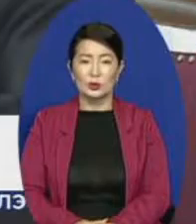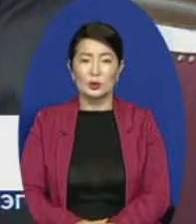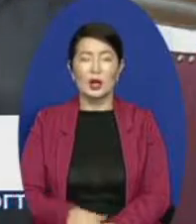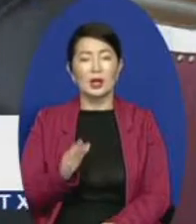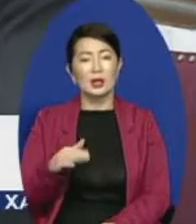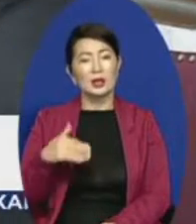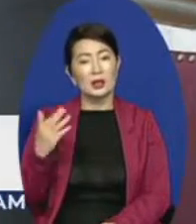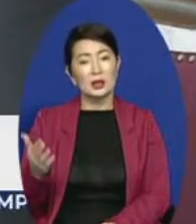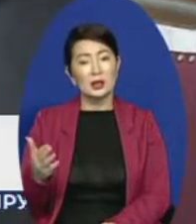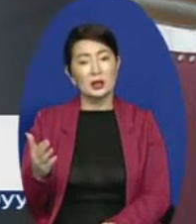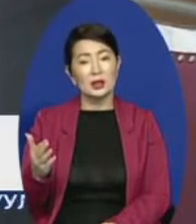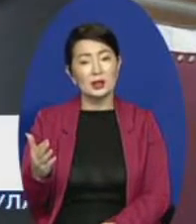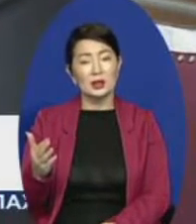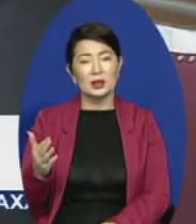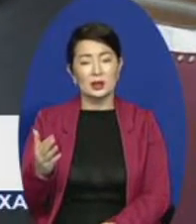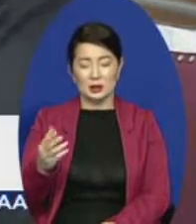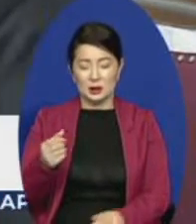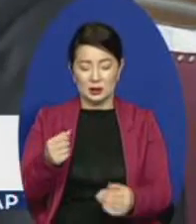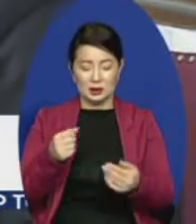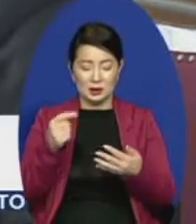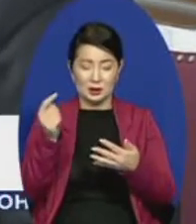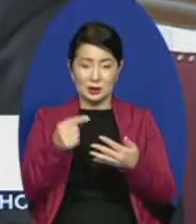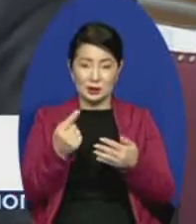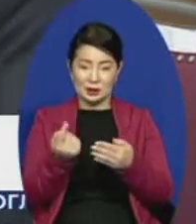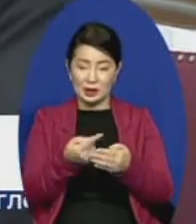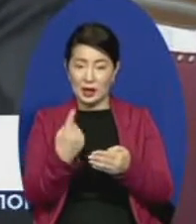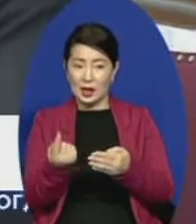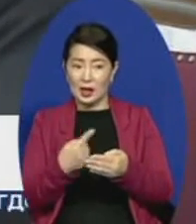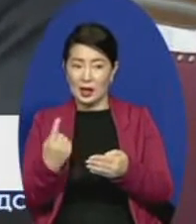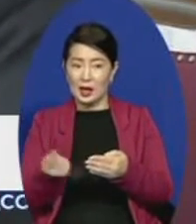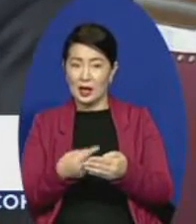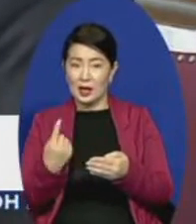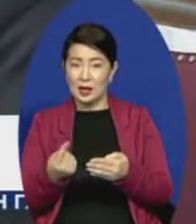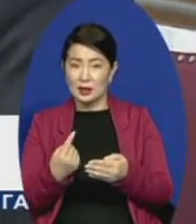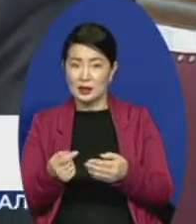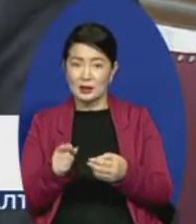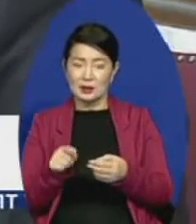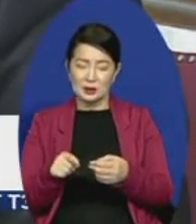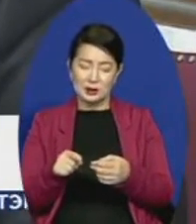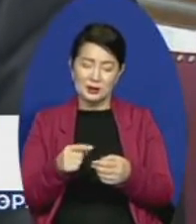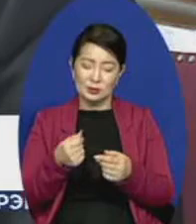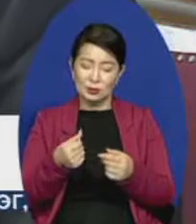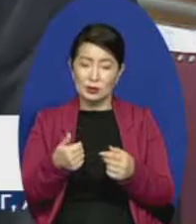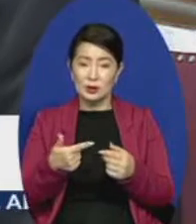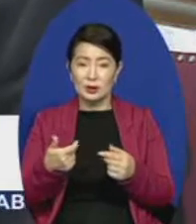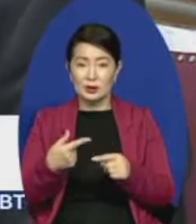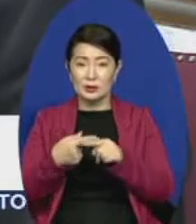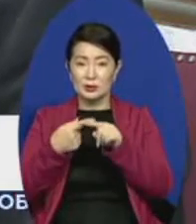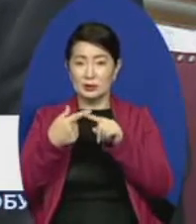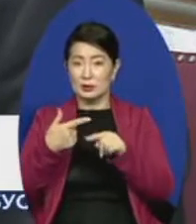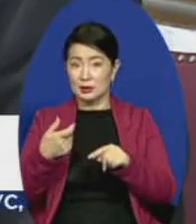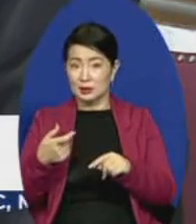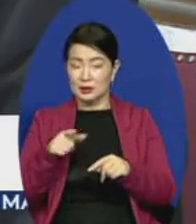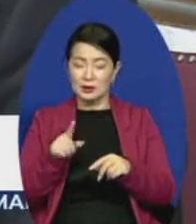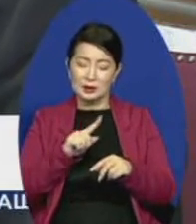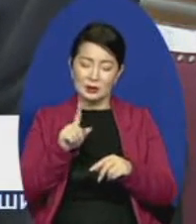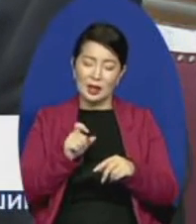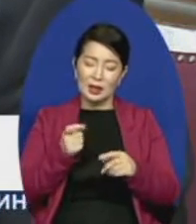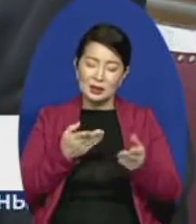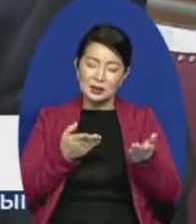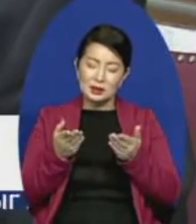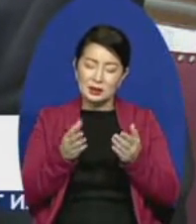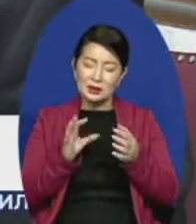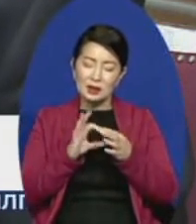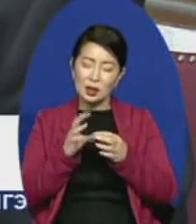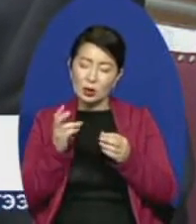дээ. Тэгээд энэ жил бол нөгөө заалттай таксидууд бол хүлээлгийн мөнгөс авч байгаа тийм ээ. Тэгээд ер нь бол энийг зах зээлийнх нь